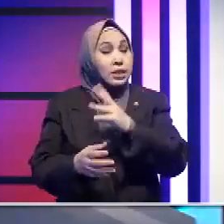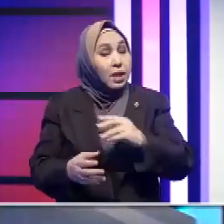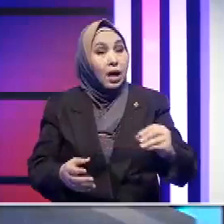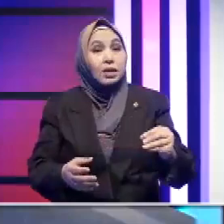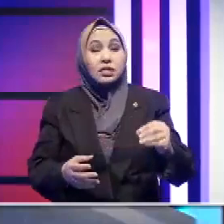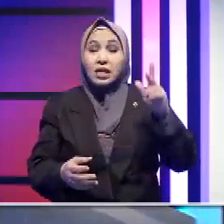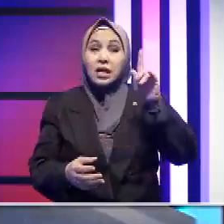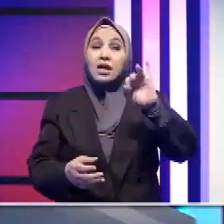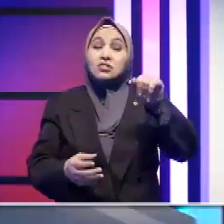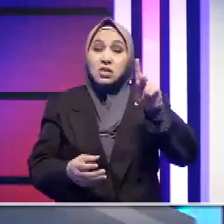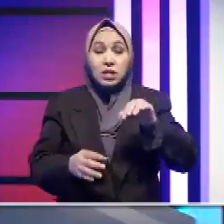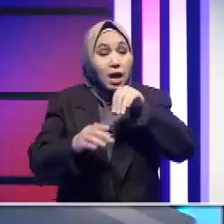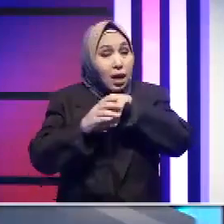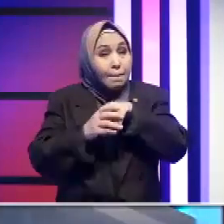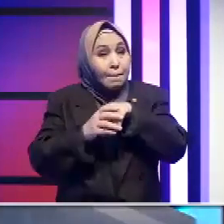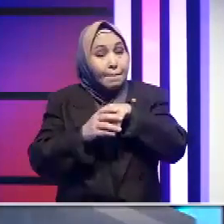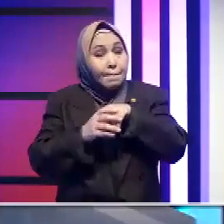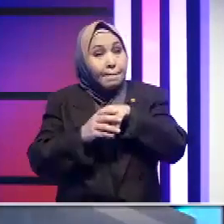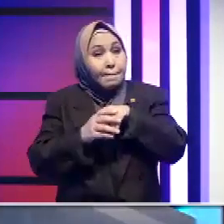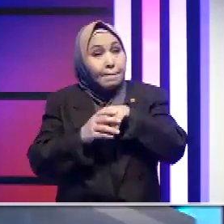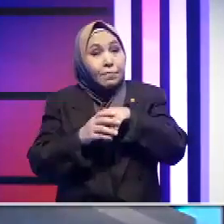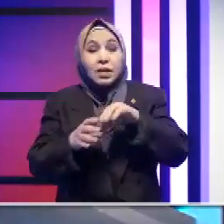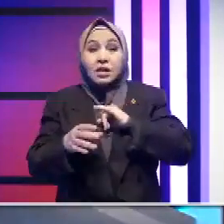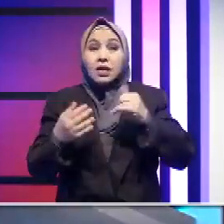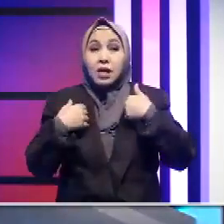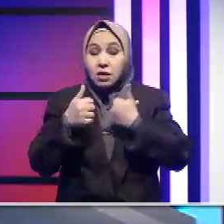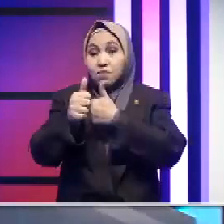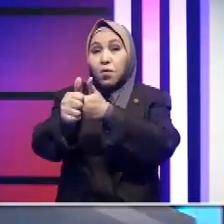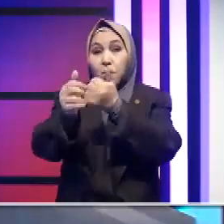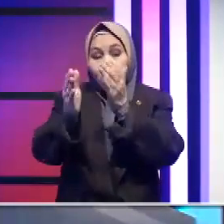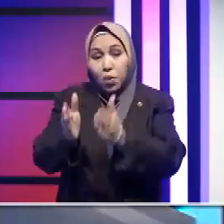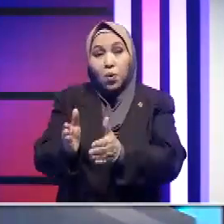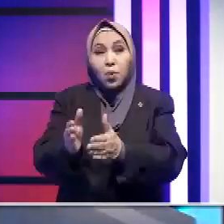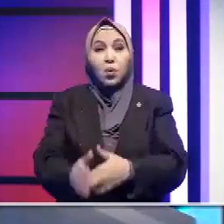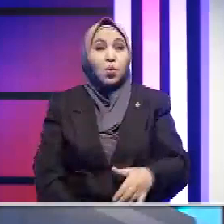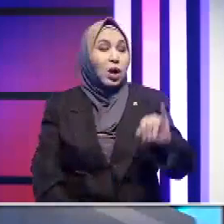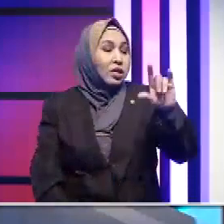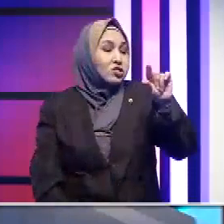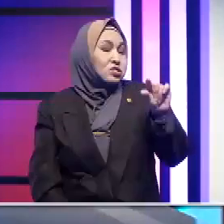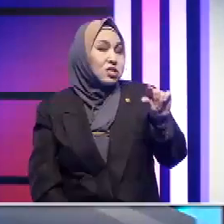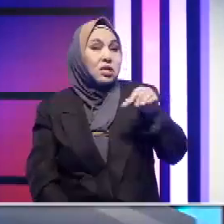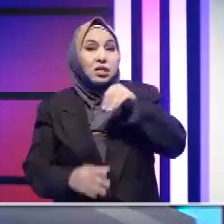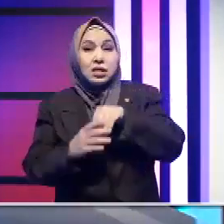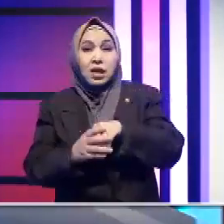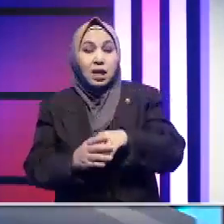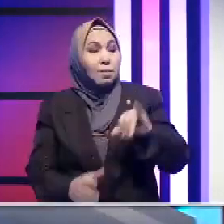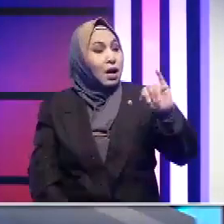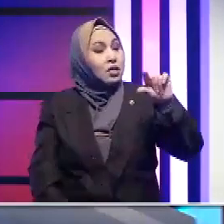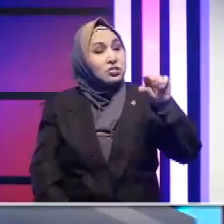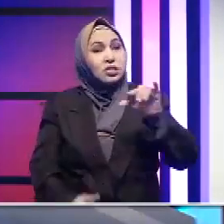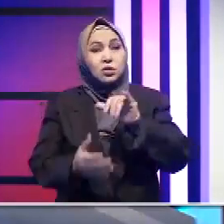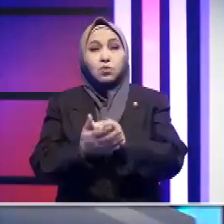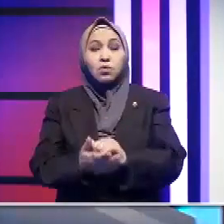AC Kezia dalam saya ada follow instagram ckg nah dalam stage stik keju